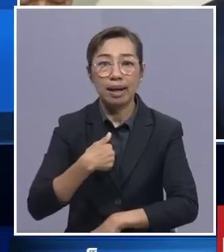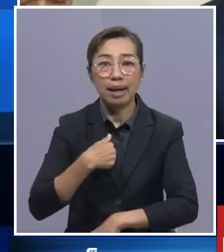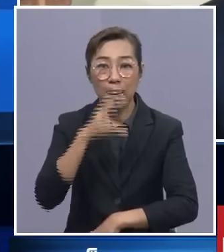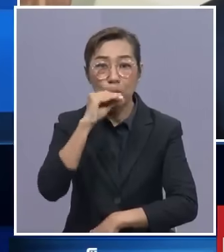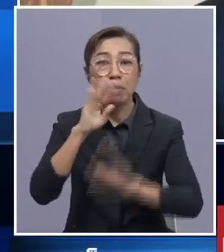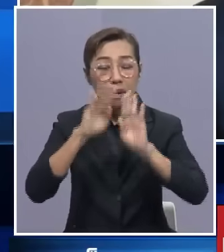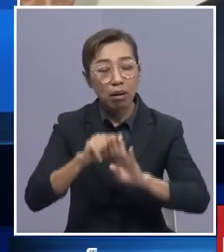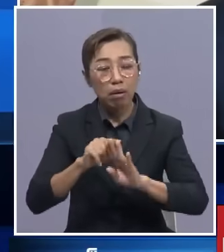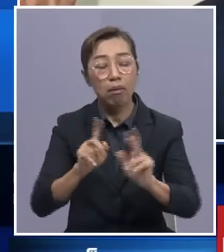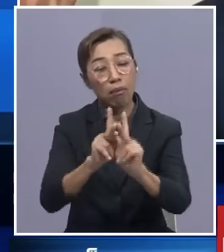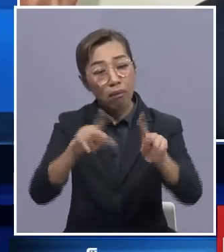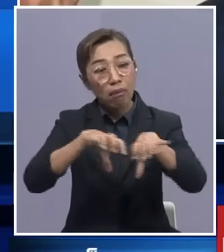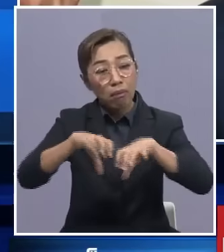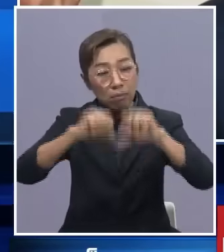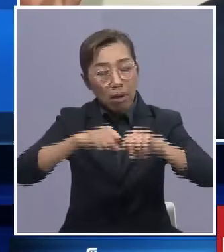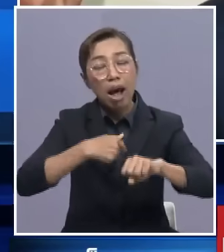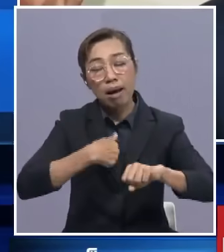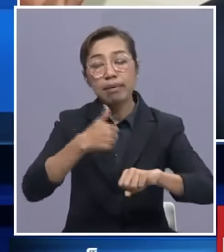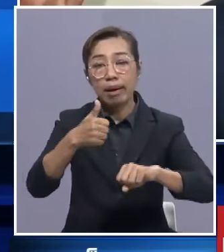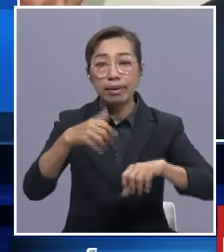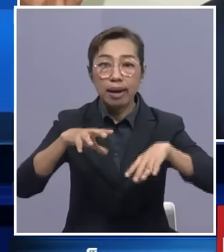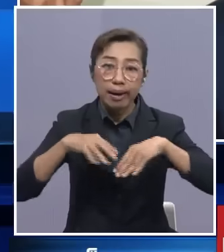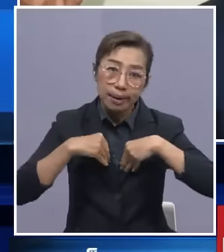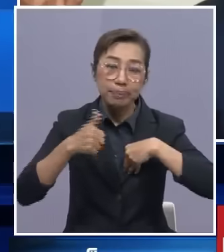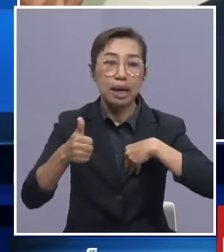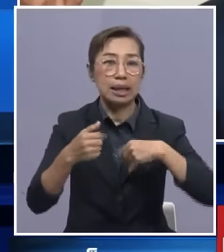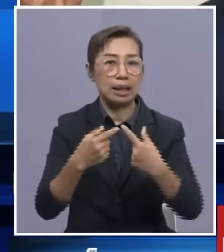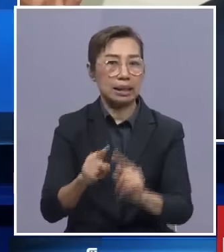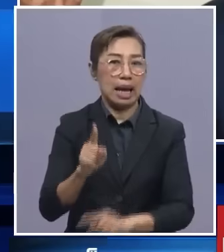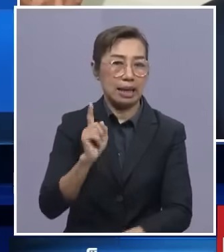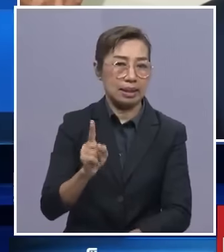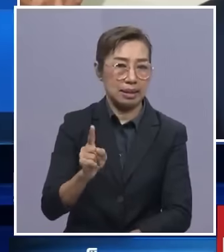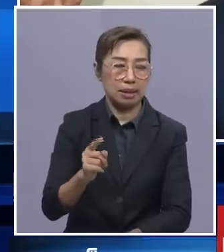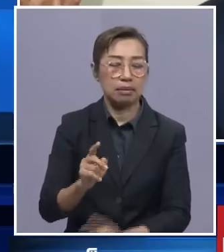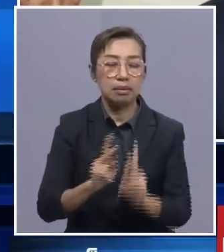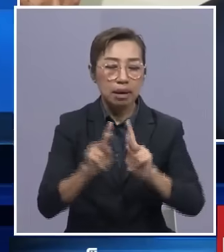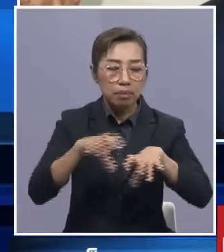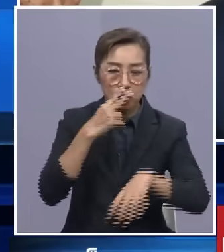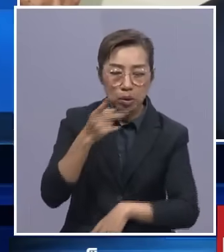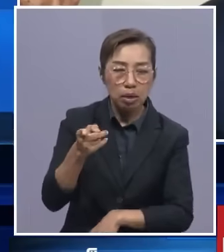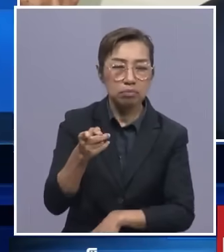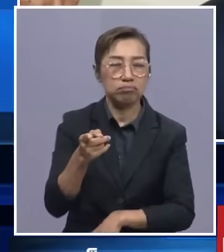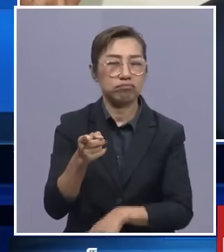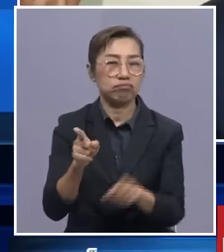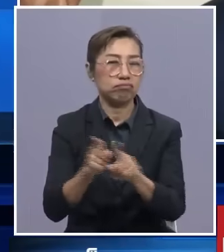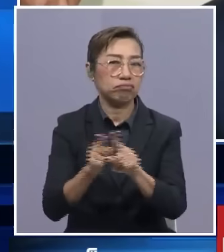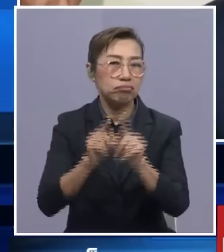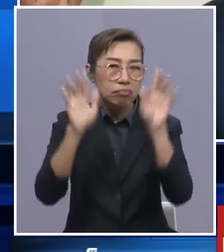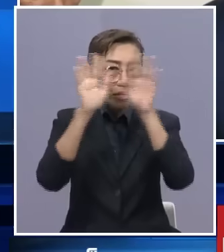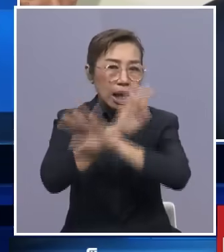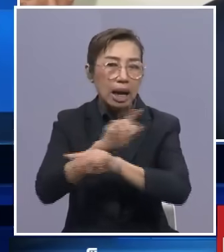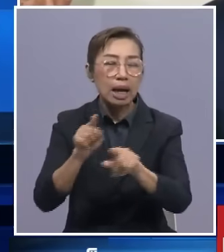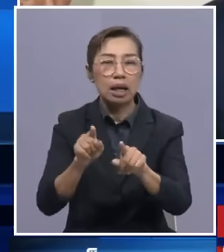ครับมติของพรรคนะครับแต่โดยเนื้อหาสาระหลักแล้วเนี่ยกลับเป็นการ